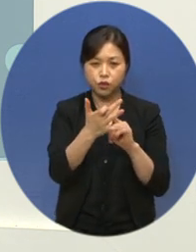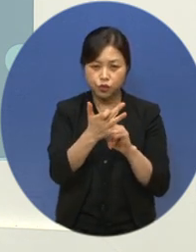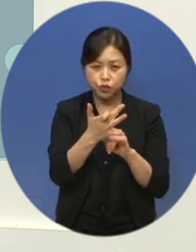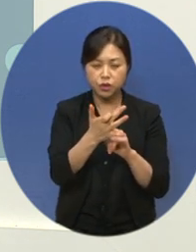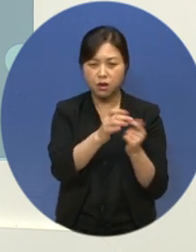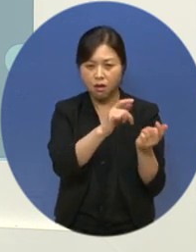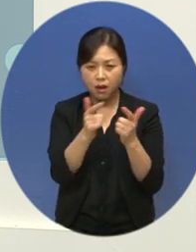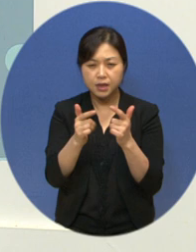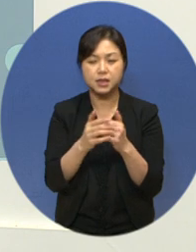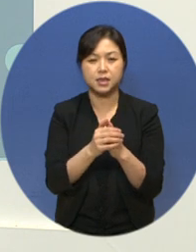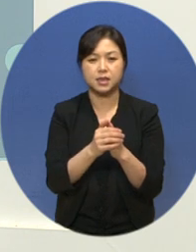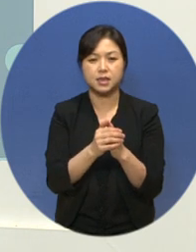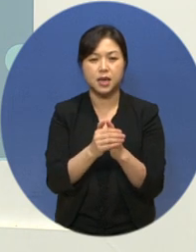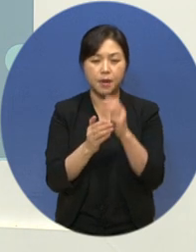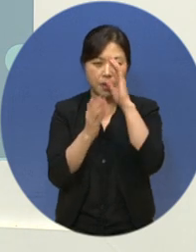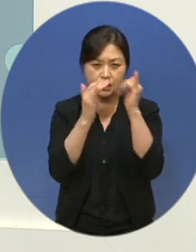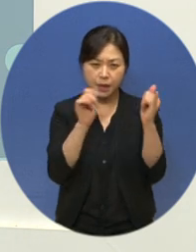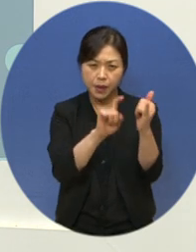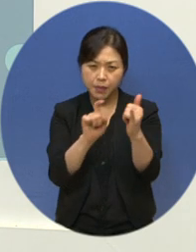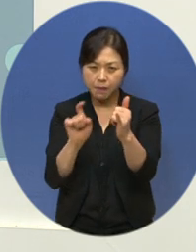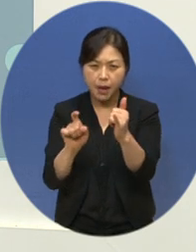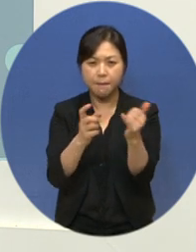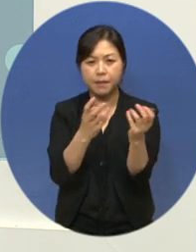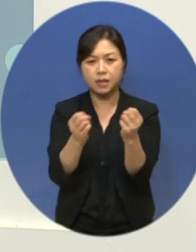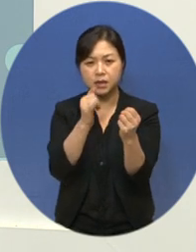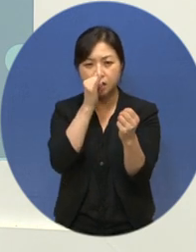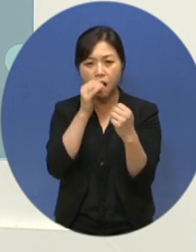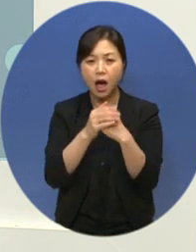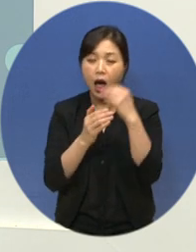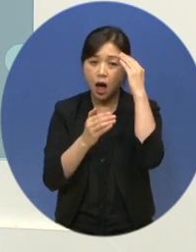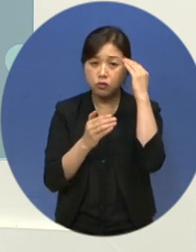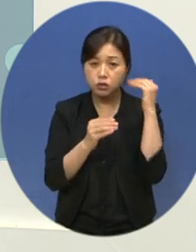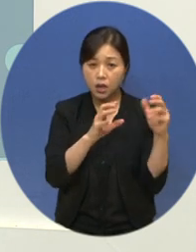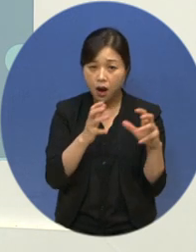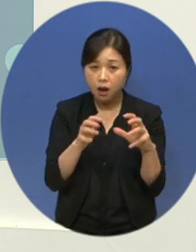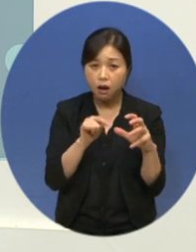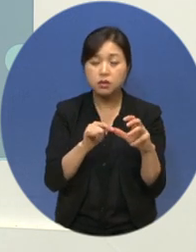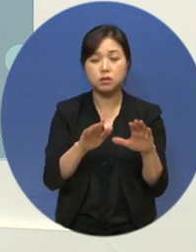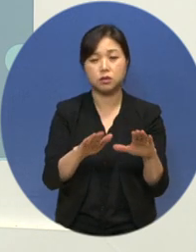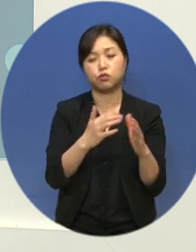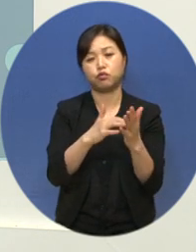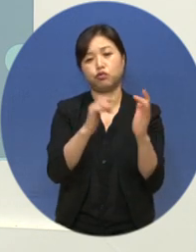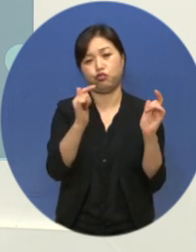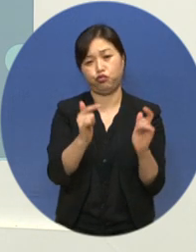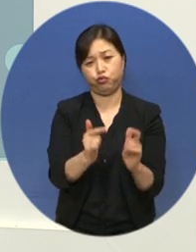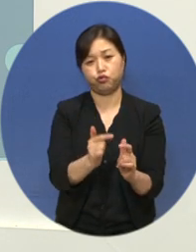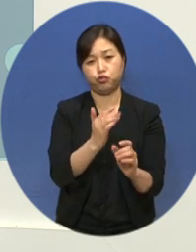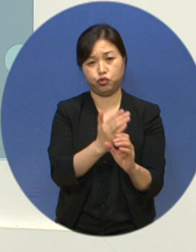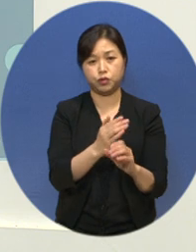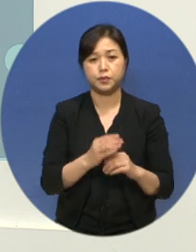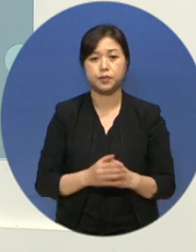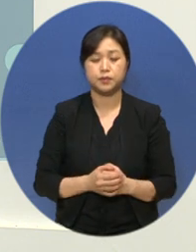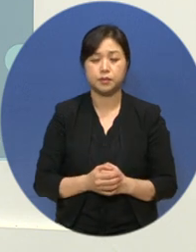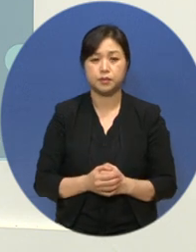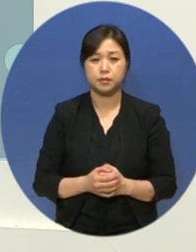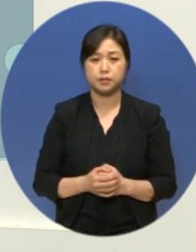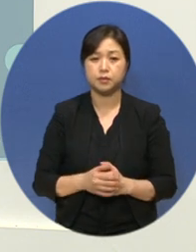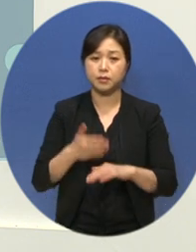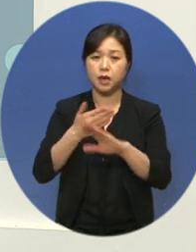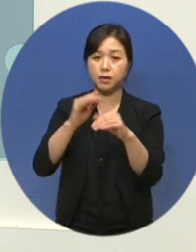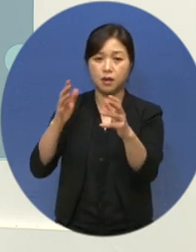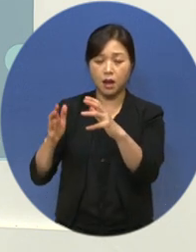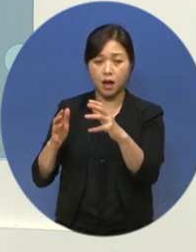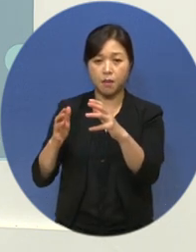여러가지 확진 환자 도 지금 우리나라가 제일 그래도 내원암 아니에요 러 들고 있죠 예 그런데 지금 미국